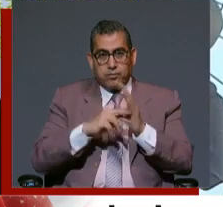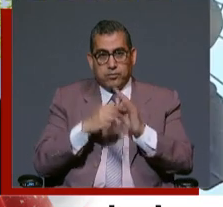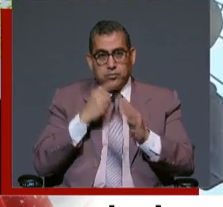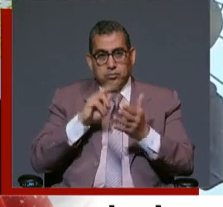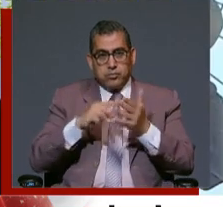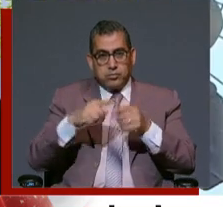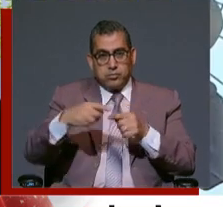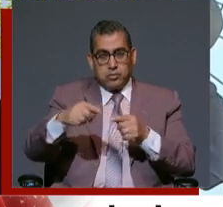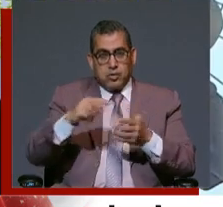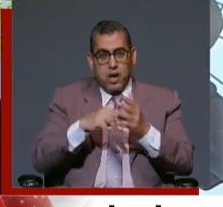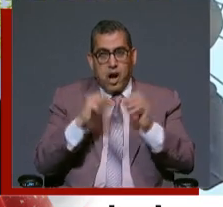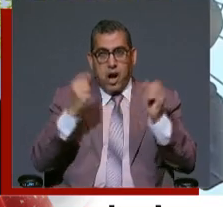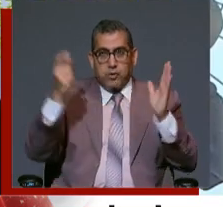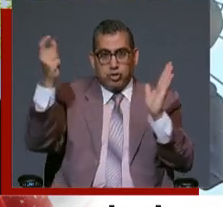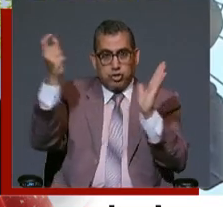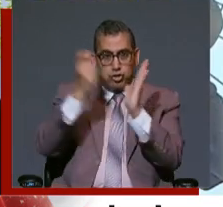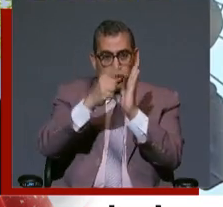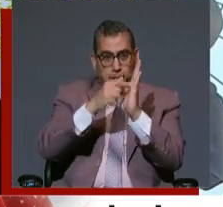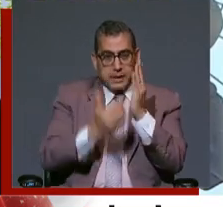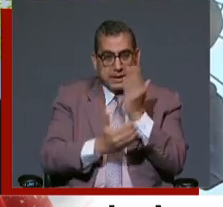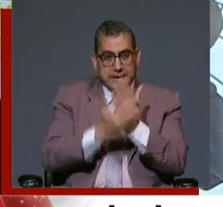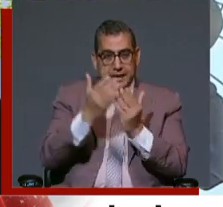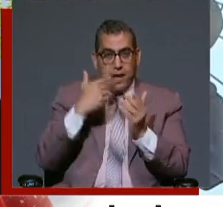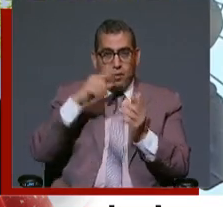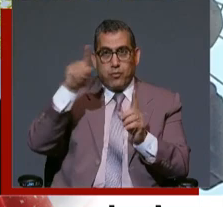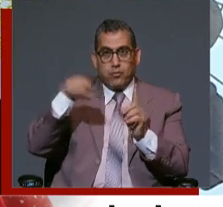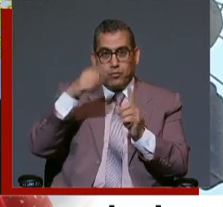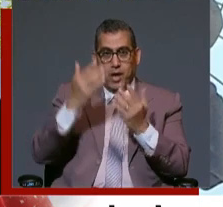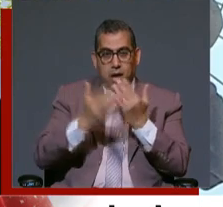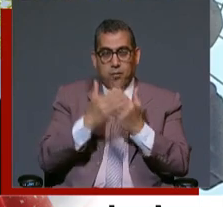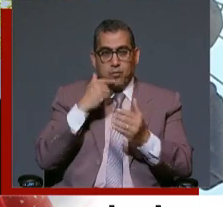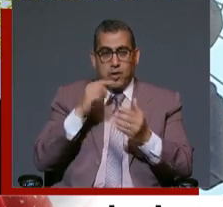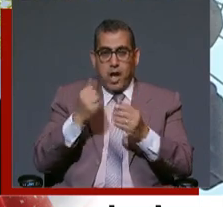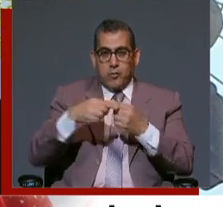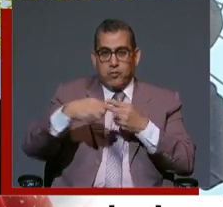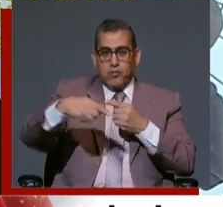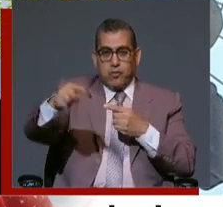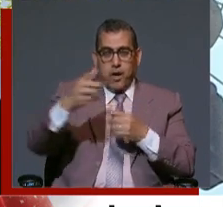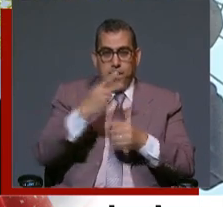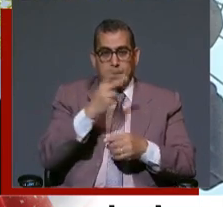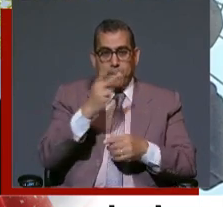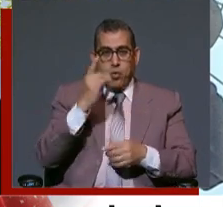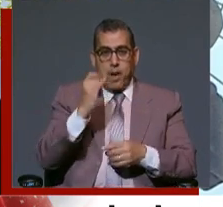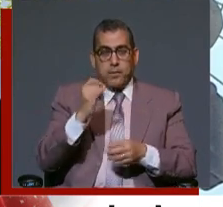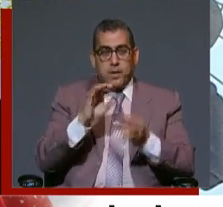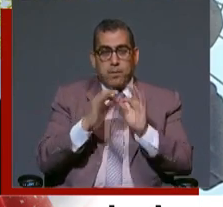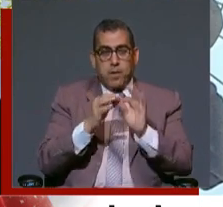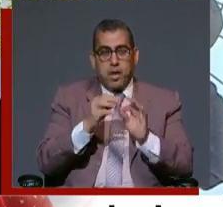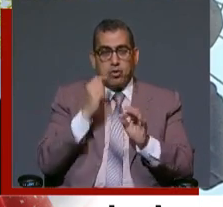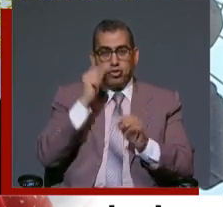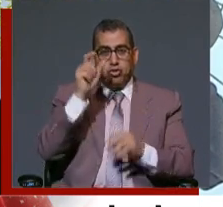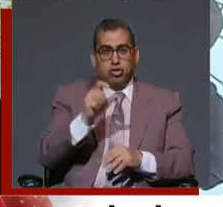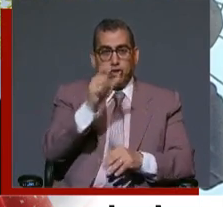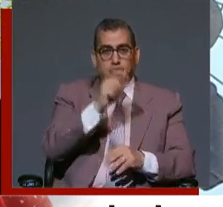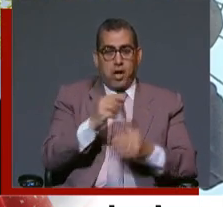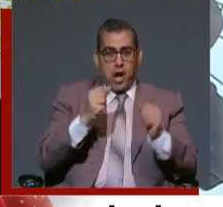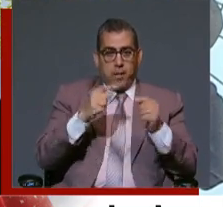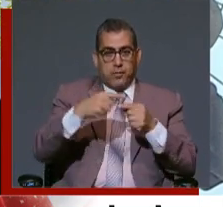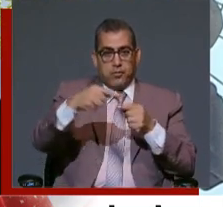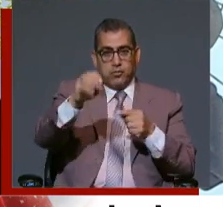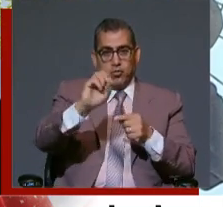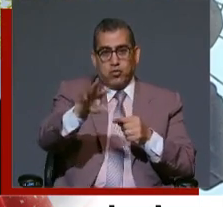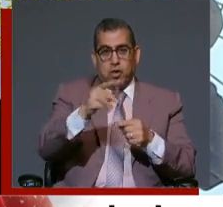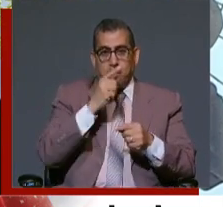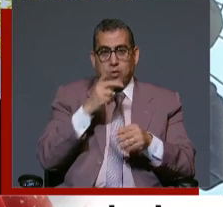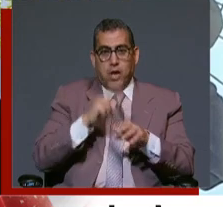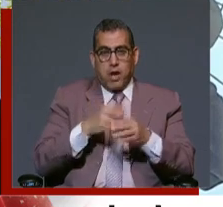طريق الطاقة الشمسية في منطقة الساحل، وتوفير الكهرباء ل 250 مليون شخصا.